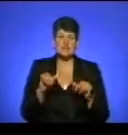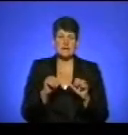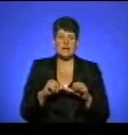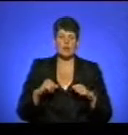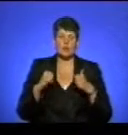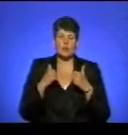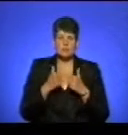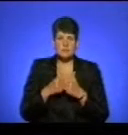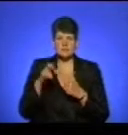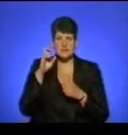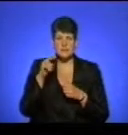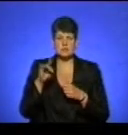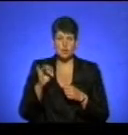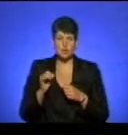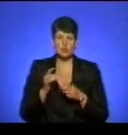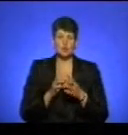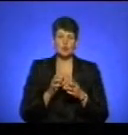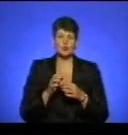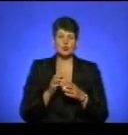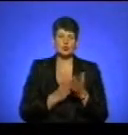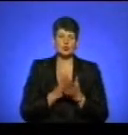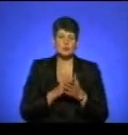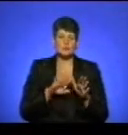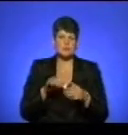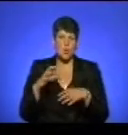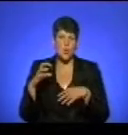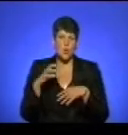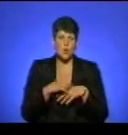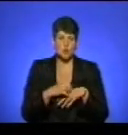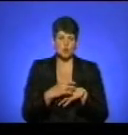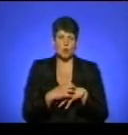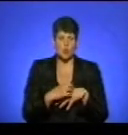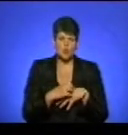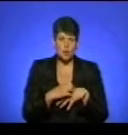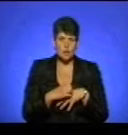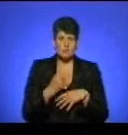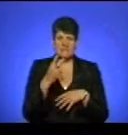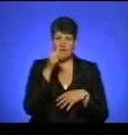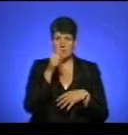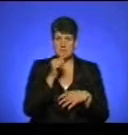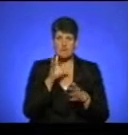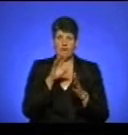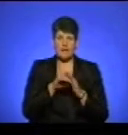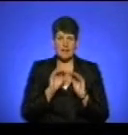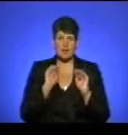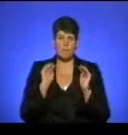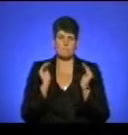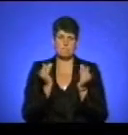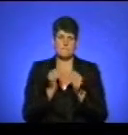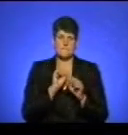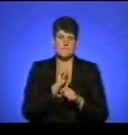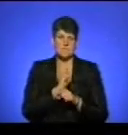комісія при Держпродспоживслужбі після покусу тернополянина, котом у якого був сказ, на 2 місяці ввела карантинні обмеження на